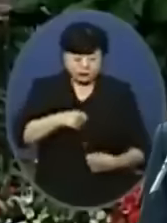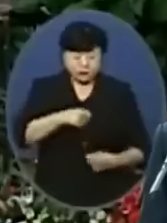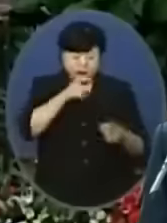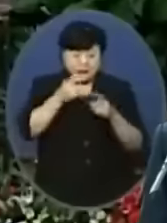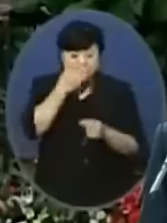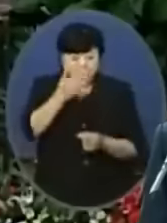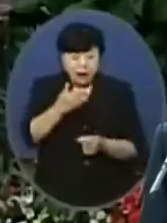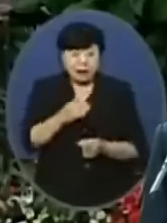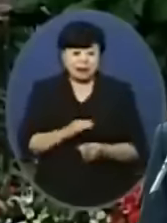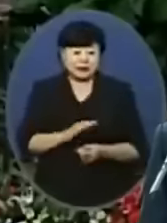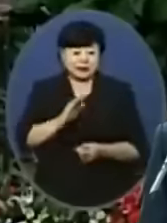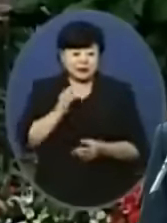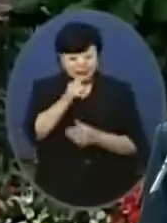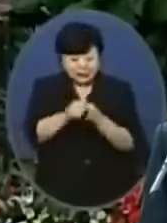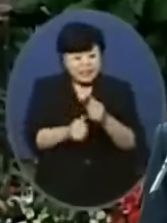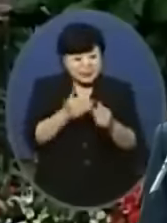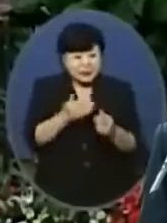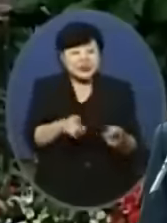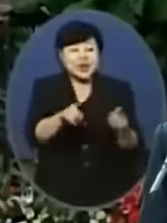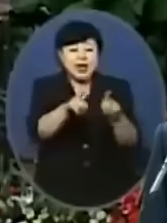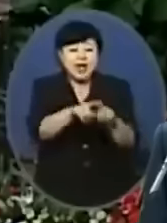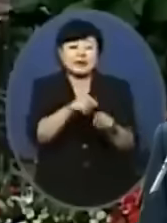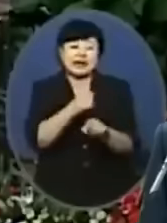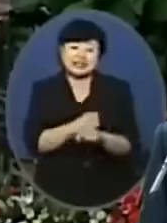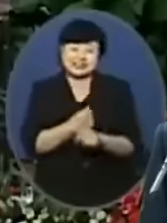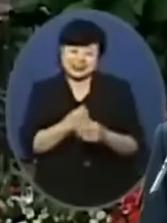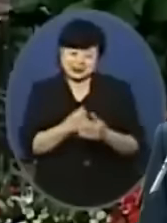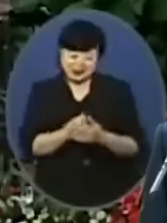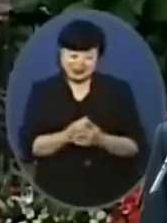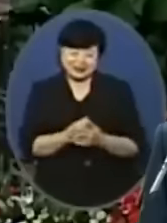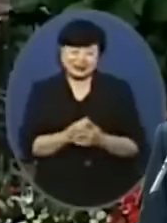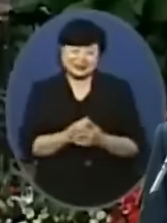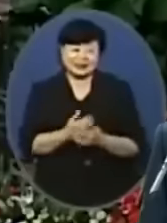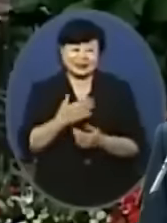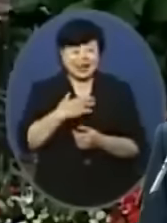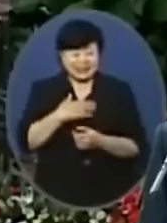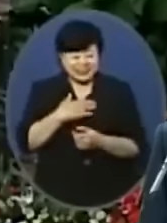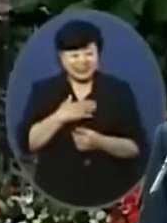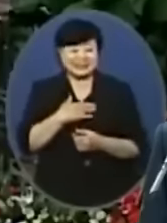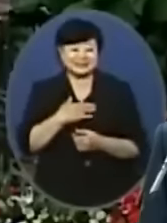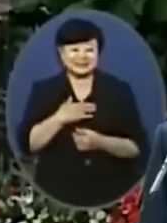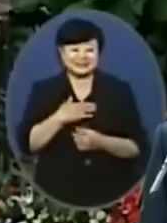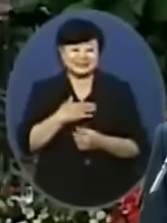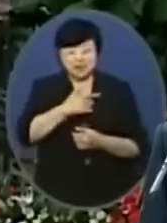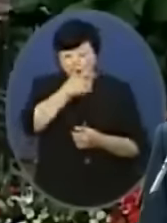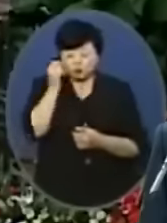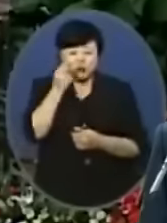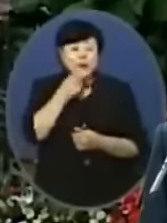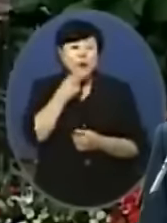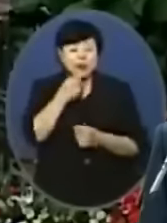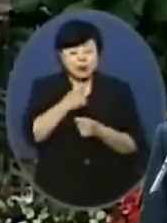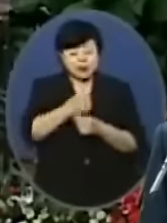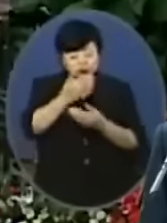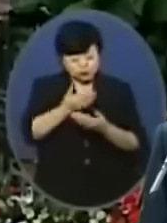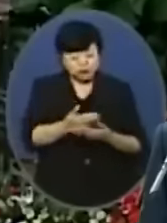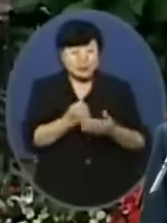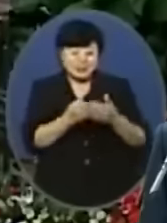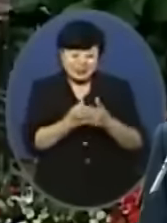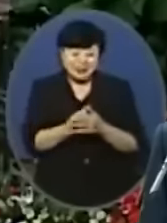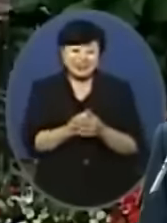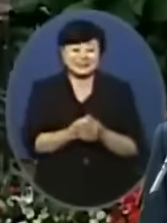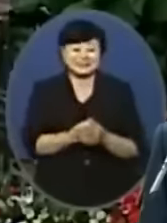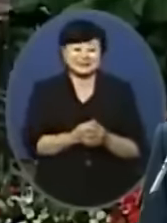것은 하나님이 같이 계셔서 나에게 부족함이 없게 만들어주시기 때문인